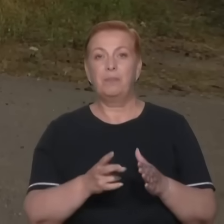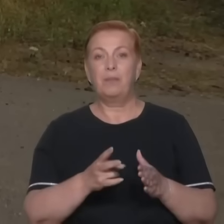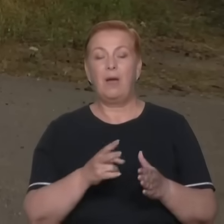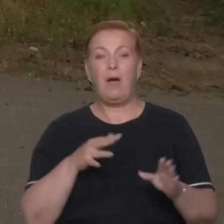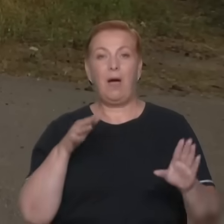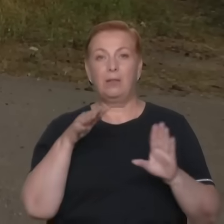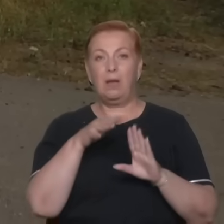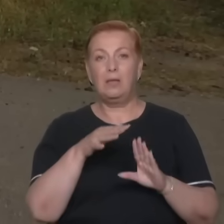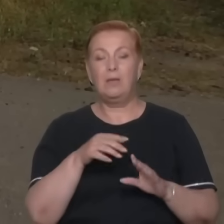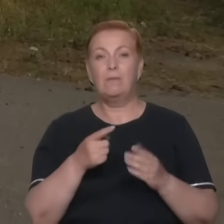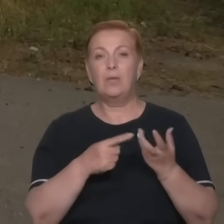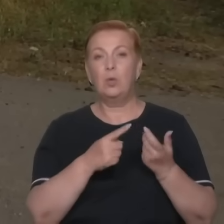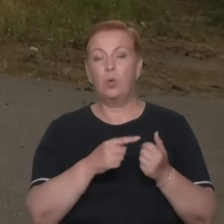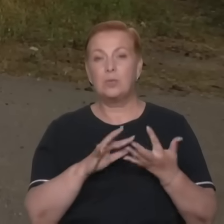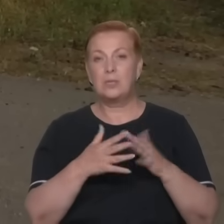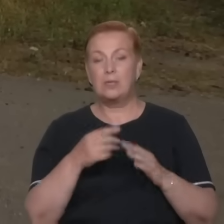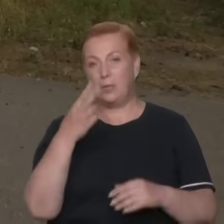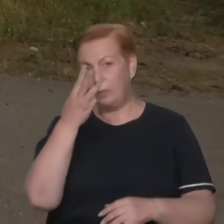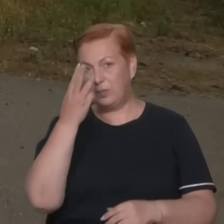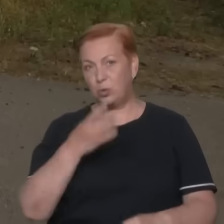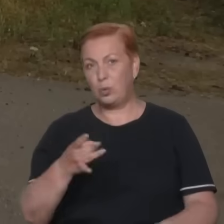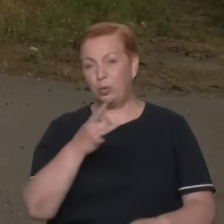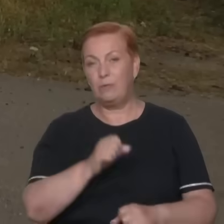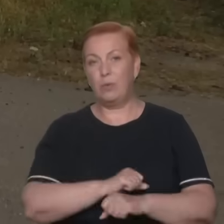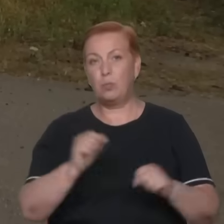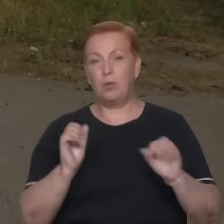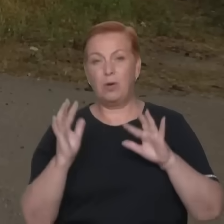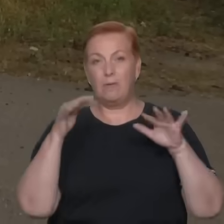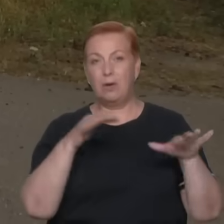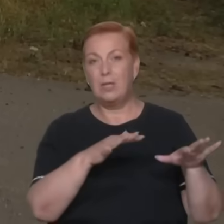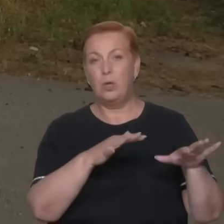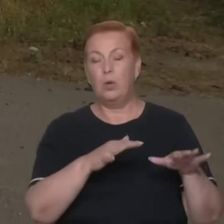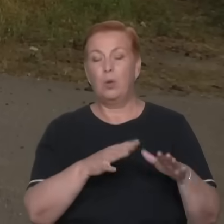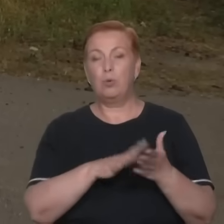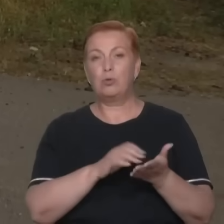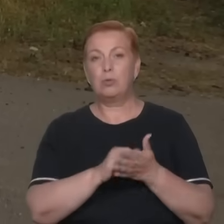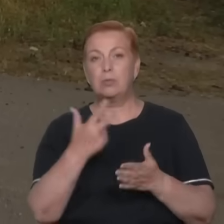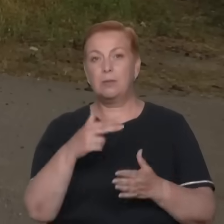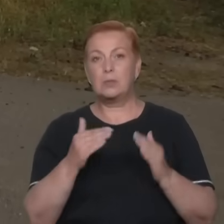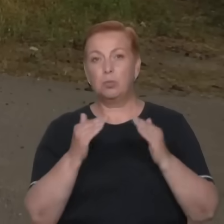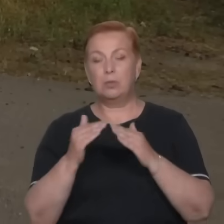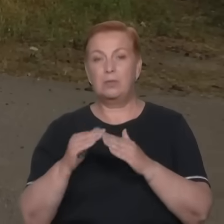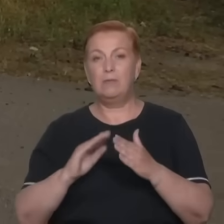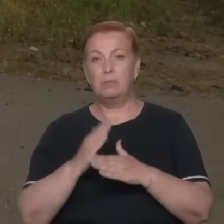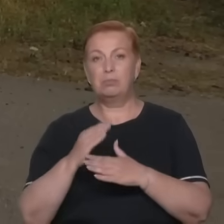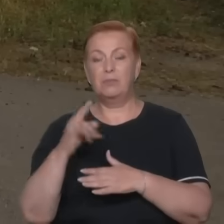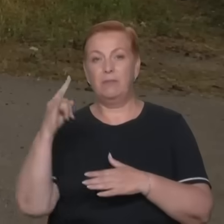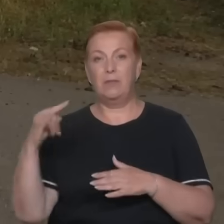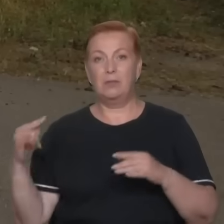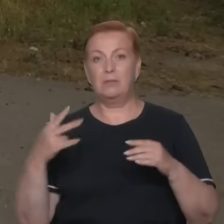внаслідок атаки в кількох селах Хмельницького району вибуховою хвилею пошкоджено 30 будинків, вибито вікна в